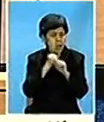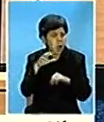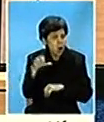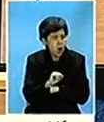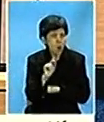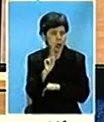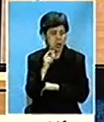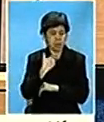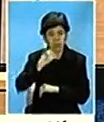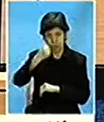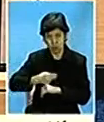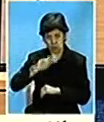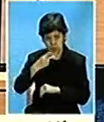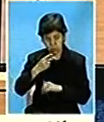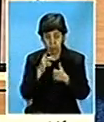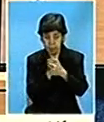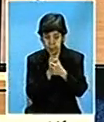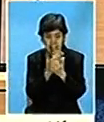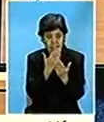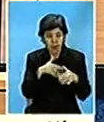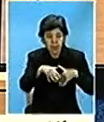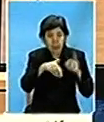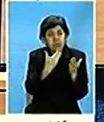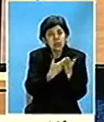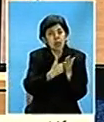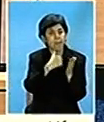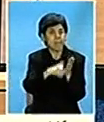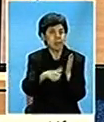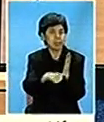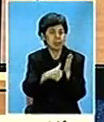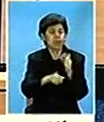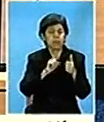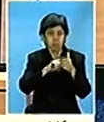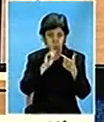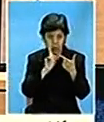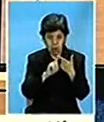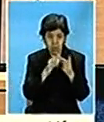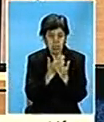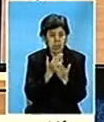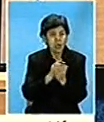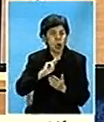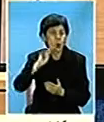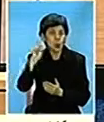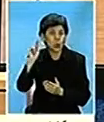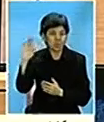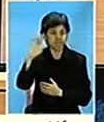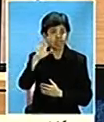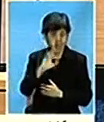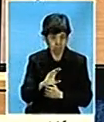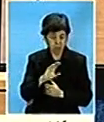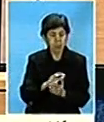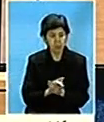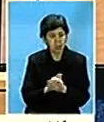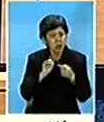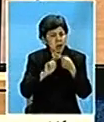คือจากภาษีของประชาชนทุกภาคส่วนและจากการกู้เงินของรัฐบาลซึ่งในส่ว